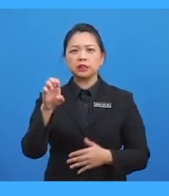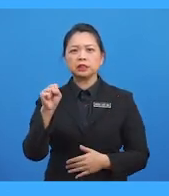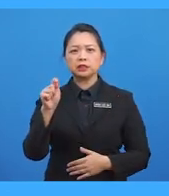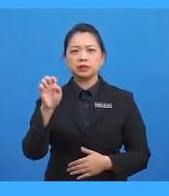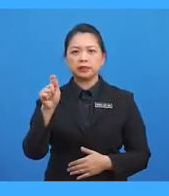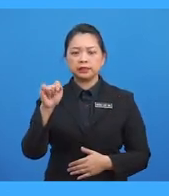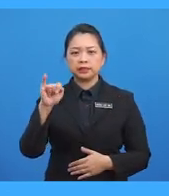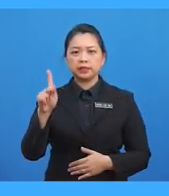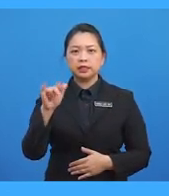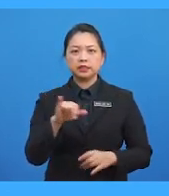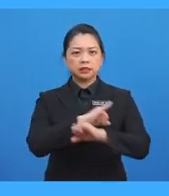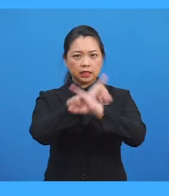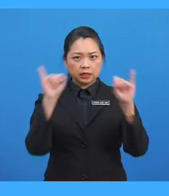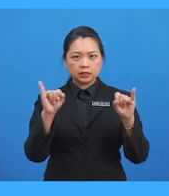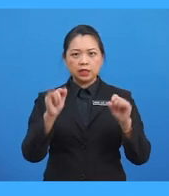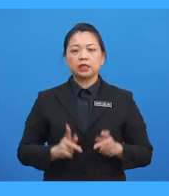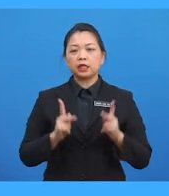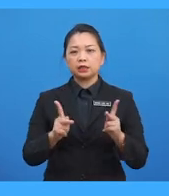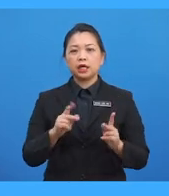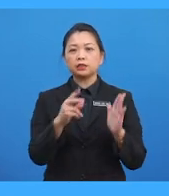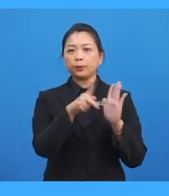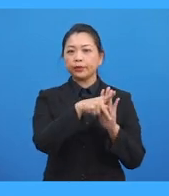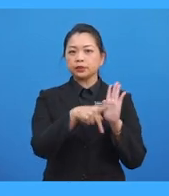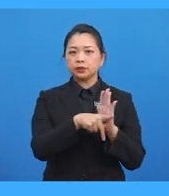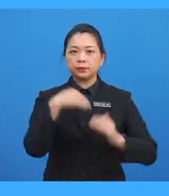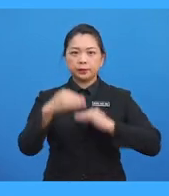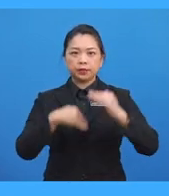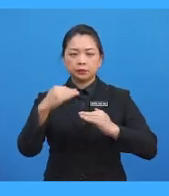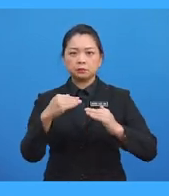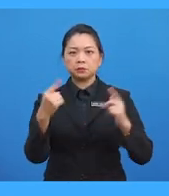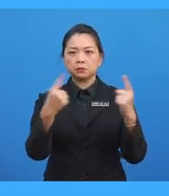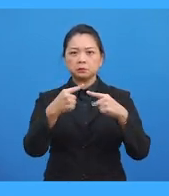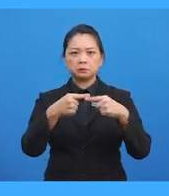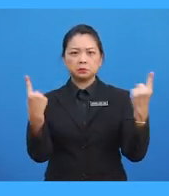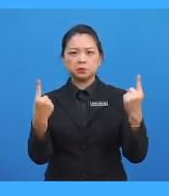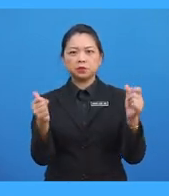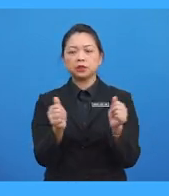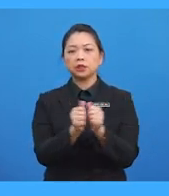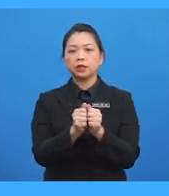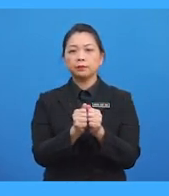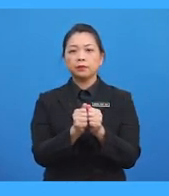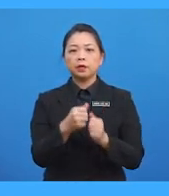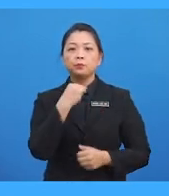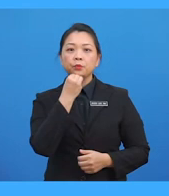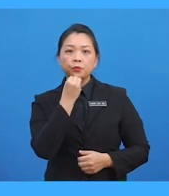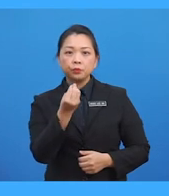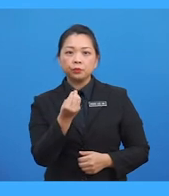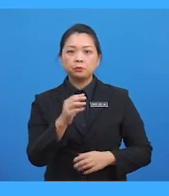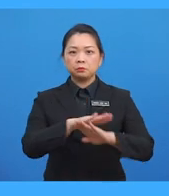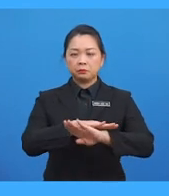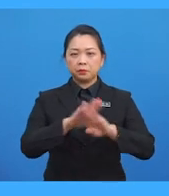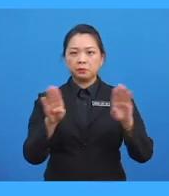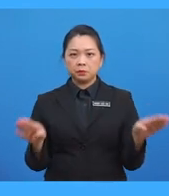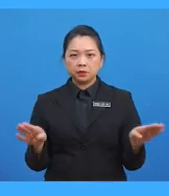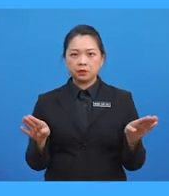pembinaan. Yang kelima, bertentangan dengan ketenteraman awam atau prinsip moral. Yang keenam, perbezaan daripada